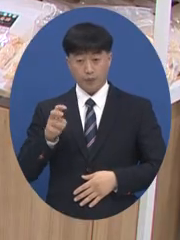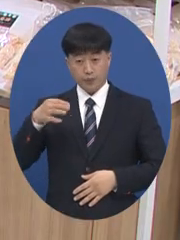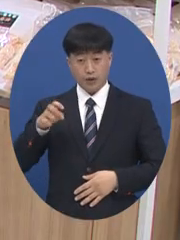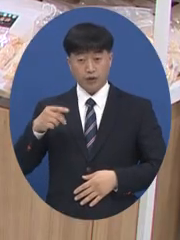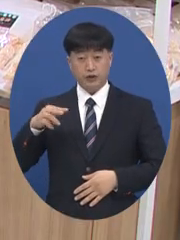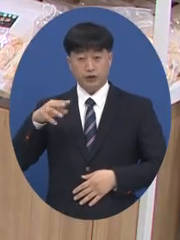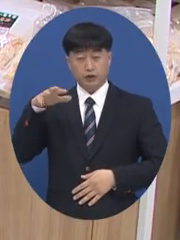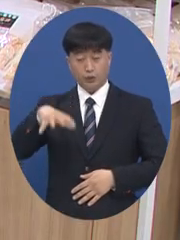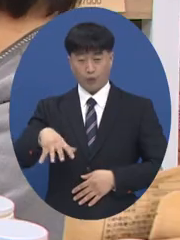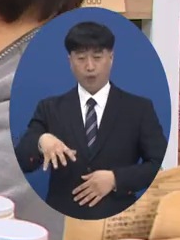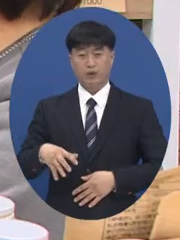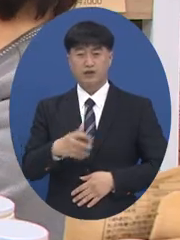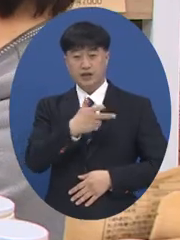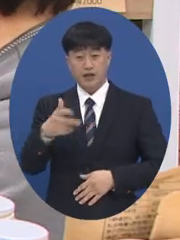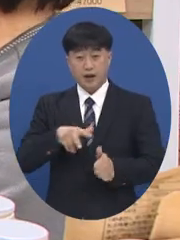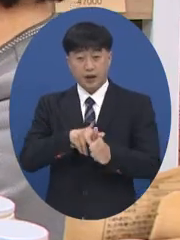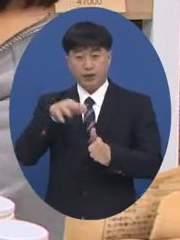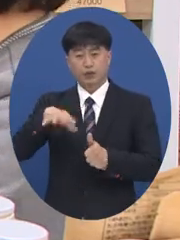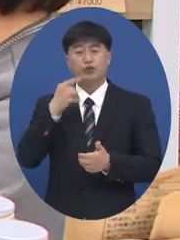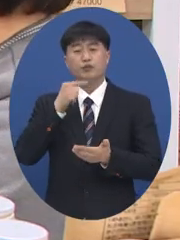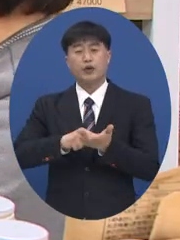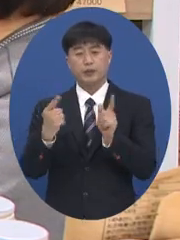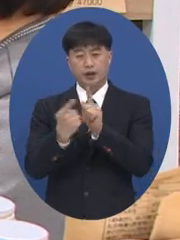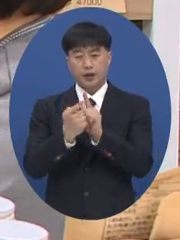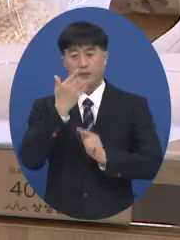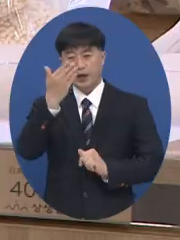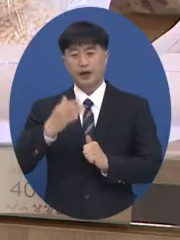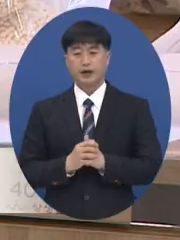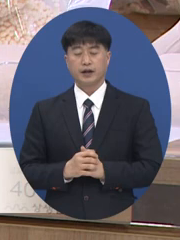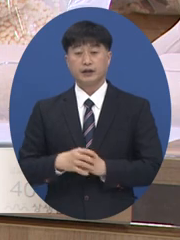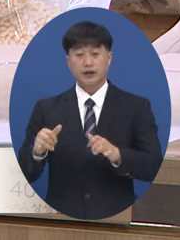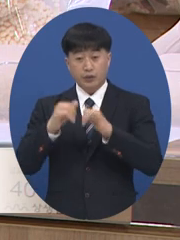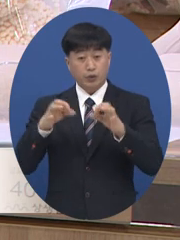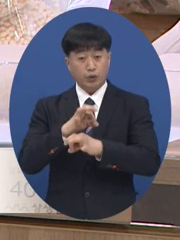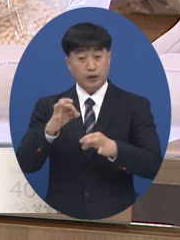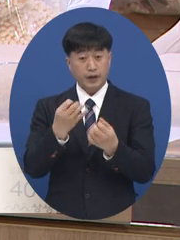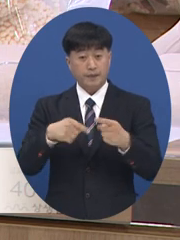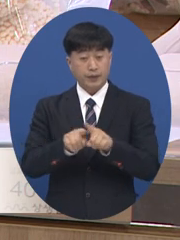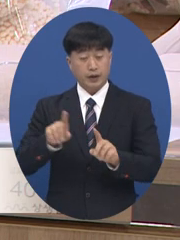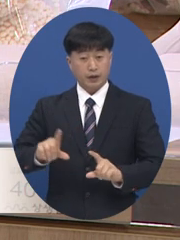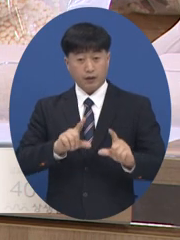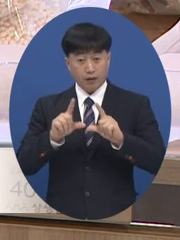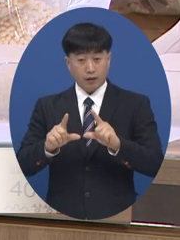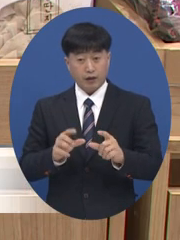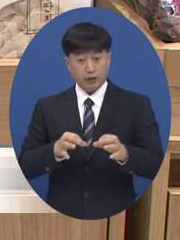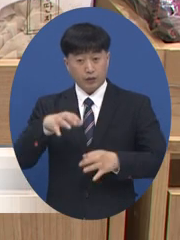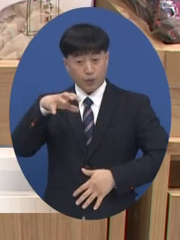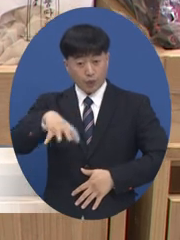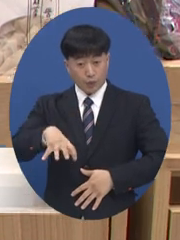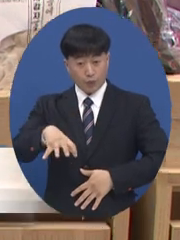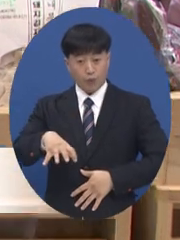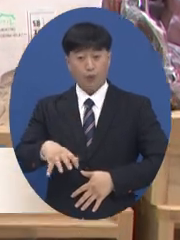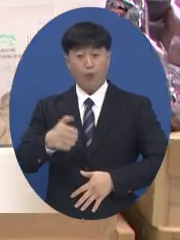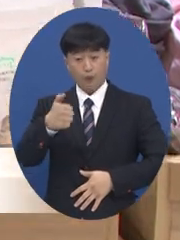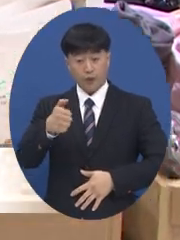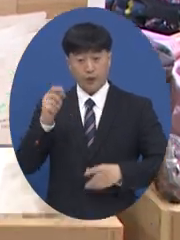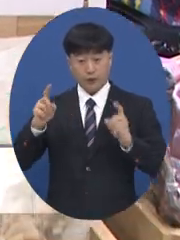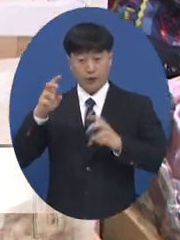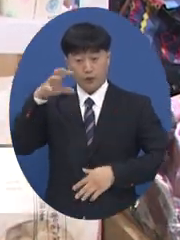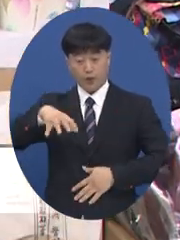대형 마트에서 손쉽게 만나볼 수 있게 된 거 없다 사회적 경제 상징 샵에서는 돈의 50여개의 사회적 경제 기업에서